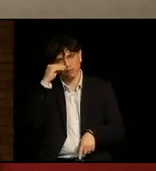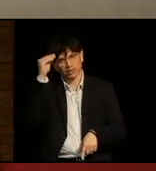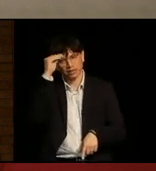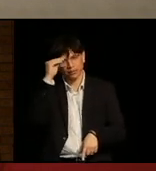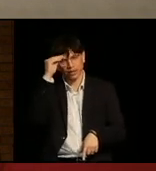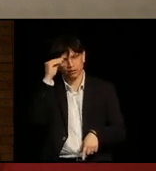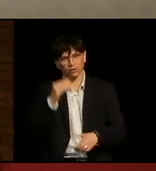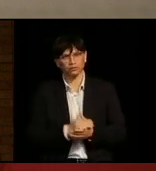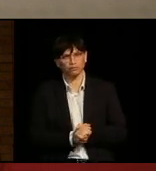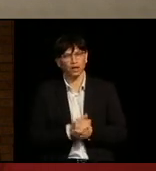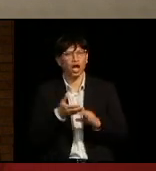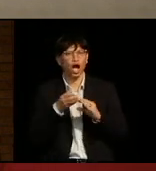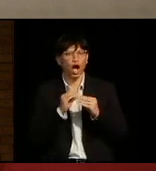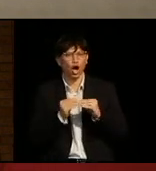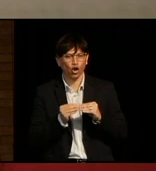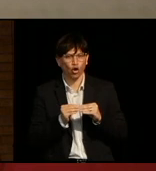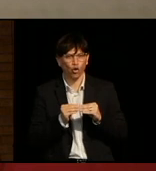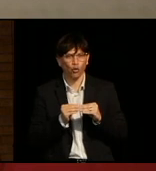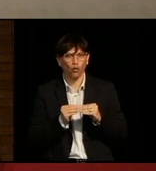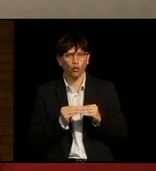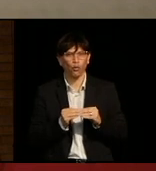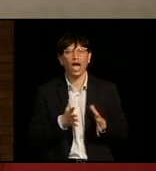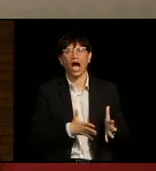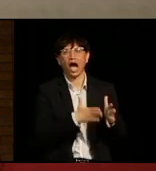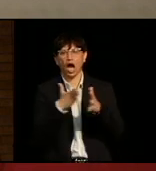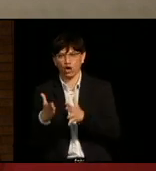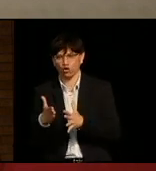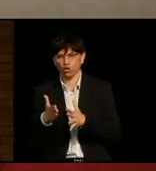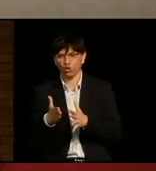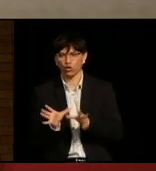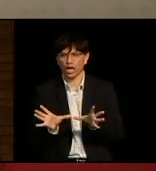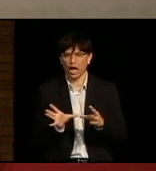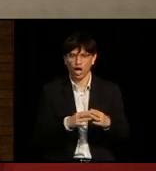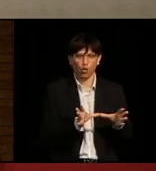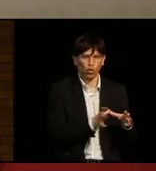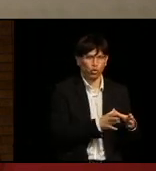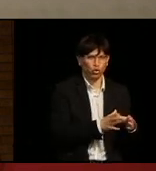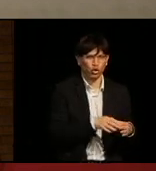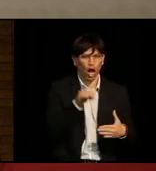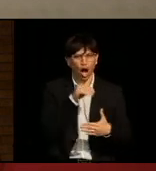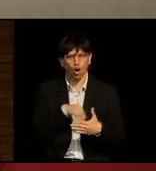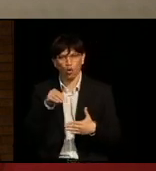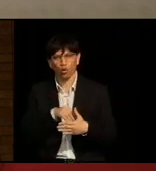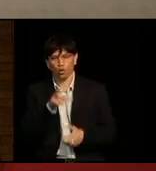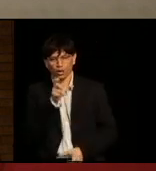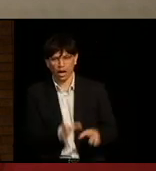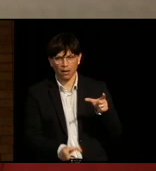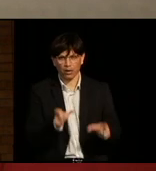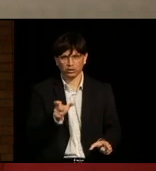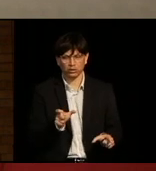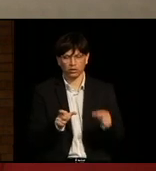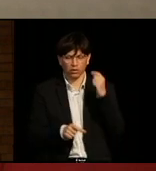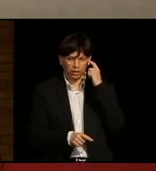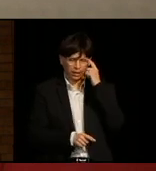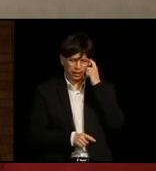mentalità Come favorire una partecipazione Attiva come includere le persone Ecco il tema